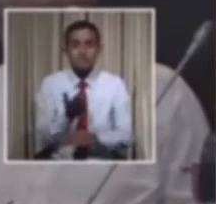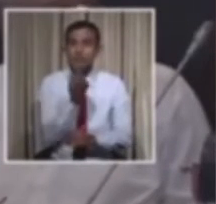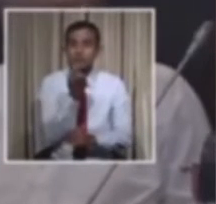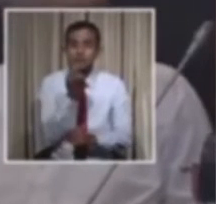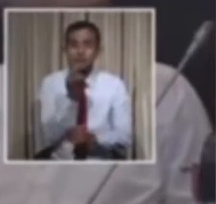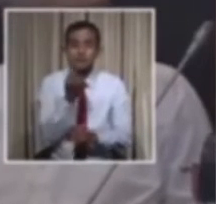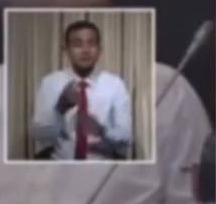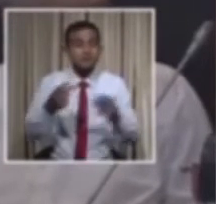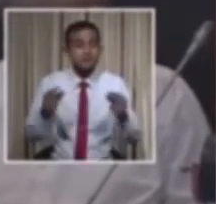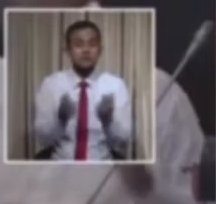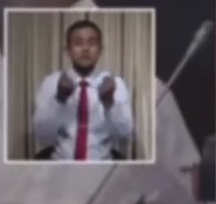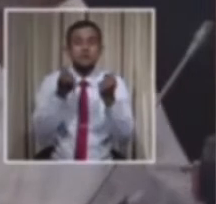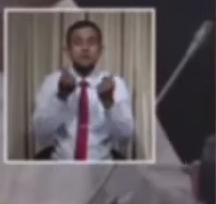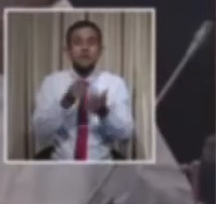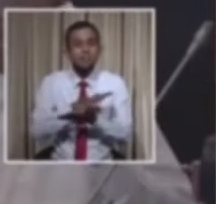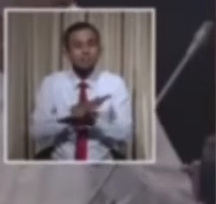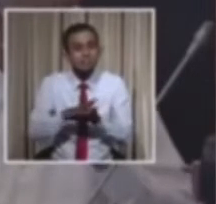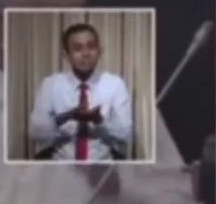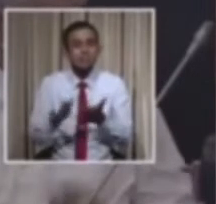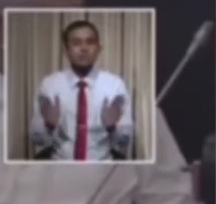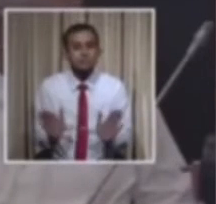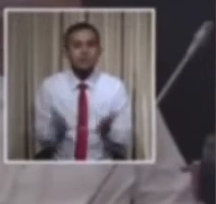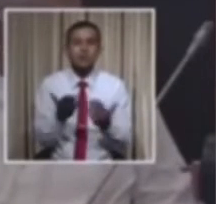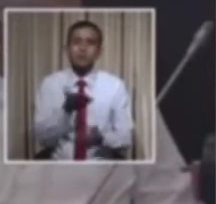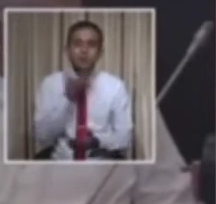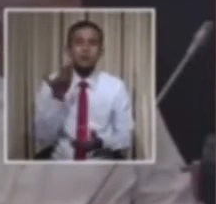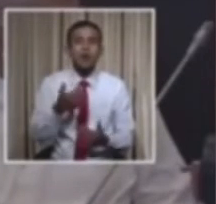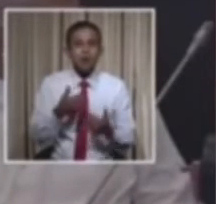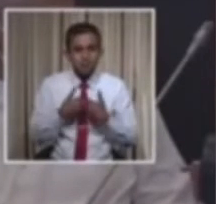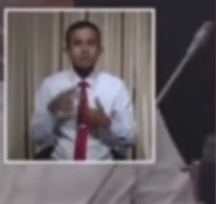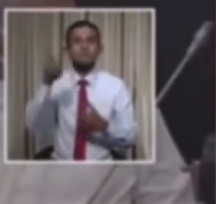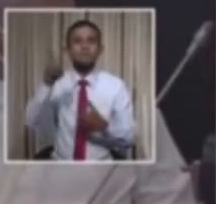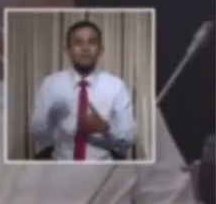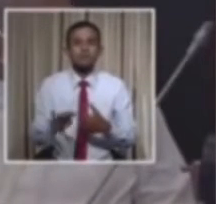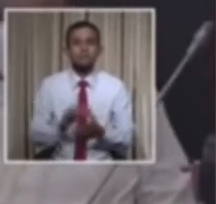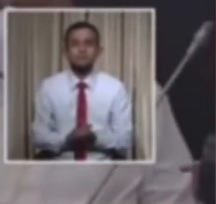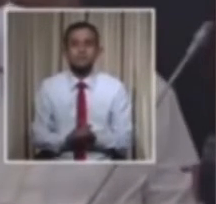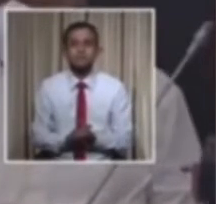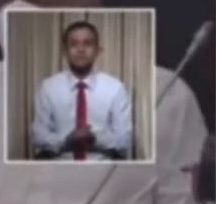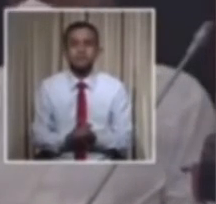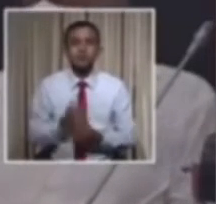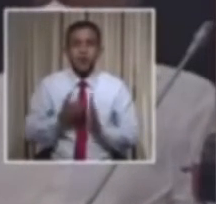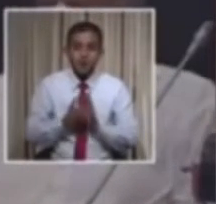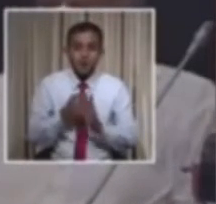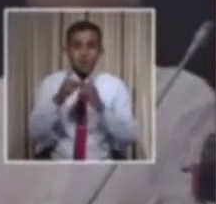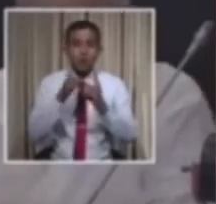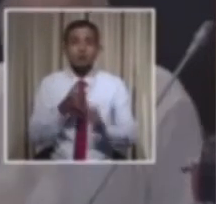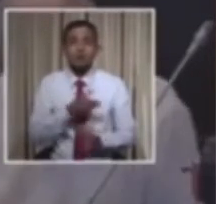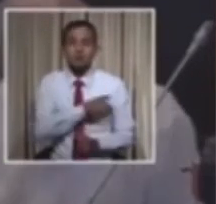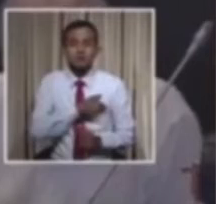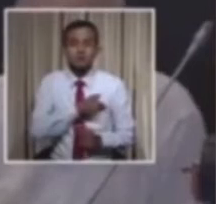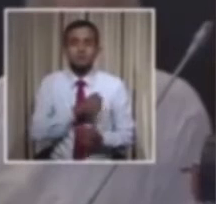ஒரு முக்கியமான தருணத்தில் சமர்ப்பிக்கப்பட்டது என்றே கூற வேண்டும். இது முக்கியமாக கொரோனா பாதிப்பிலிருந்து